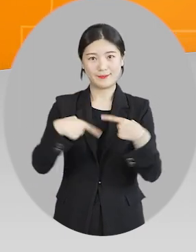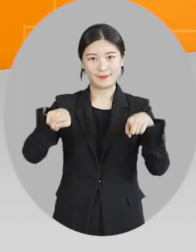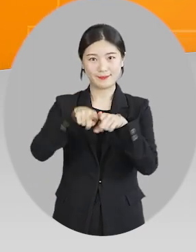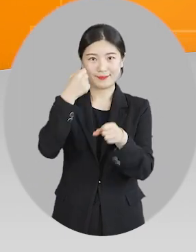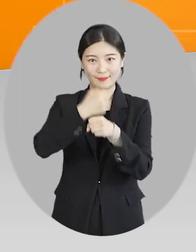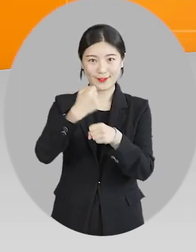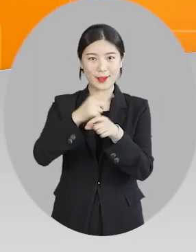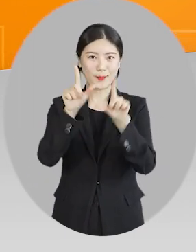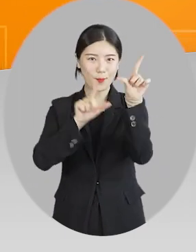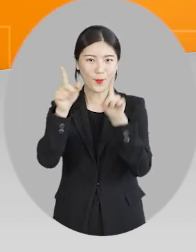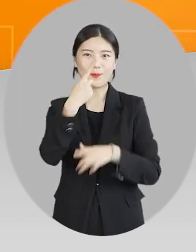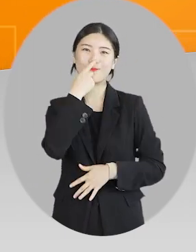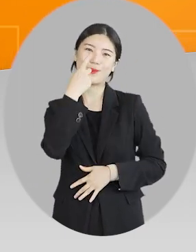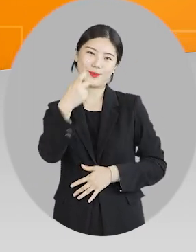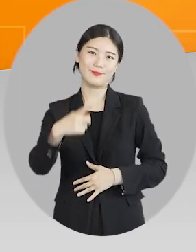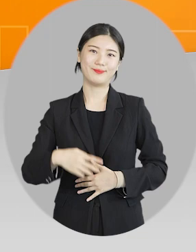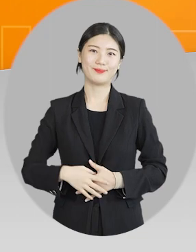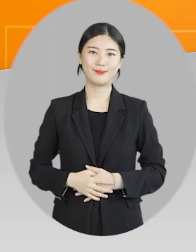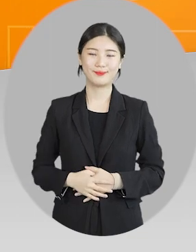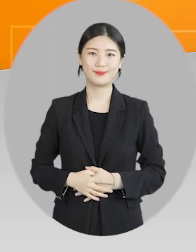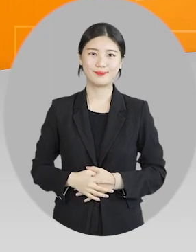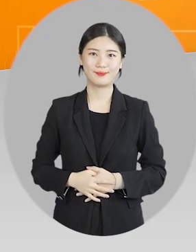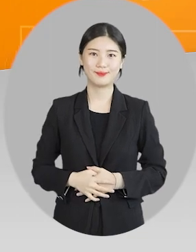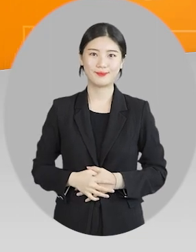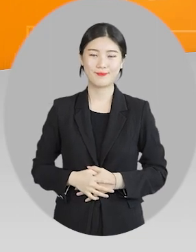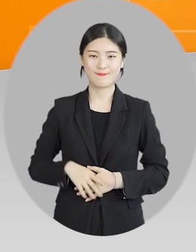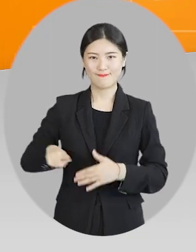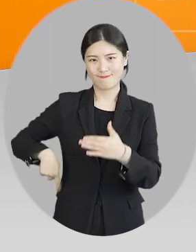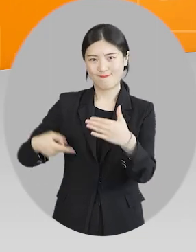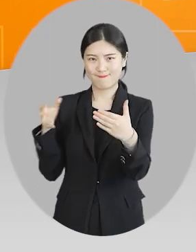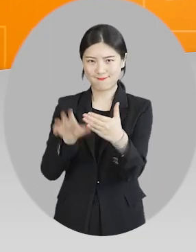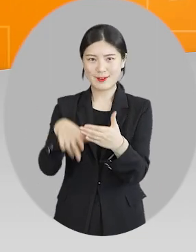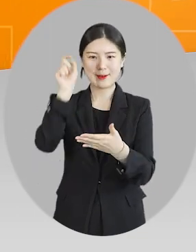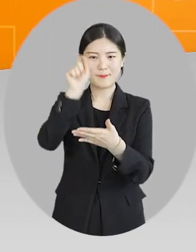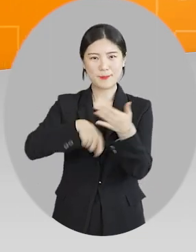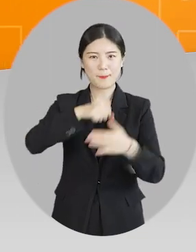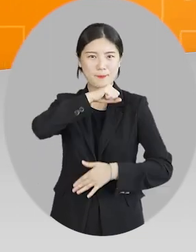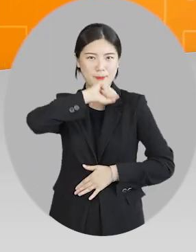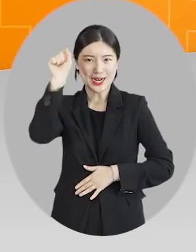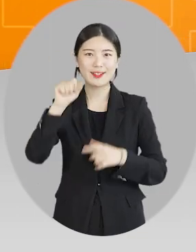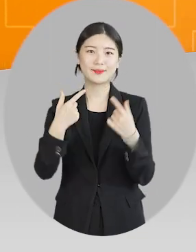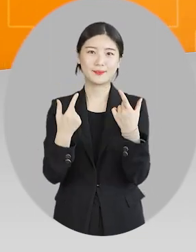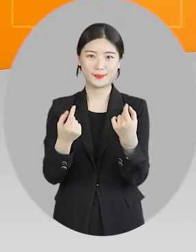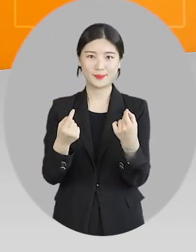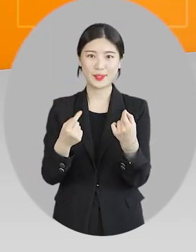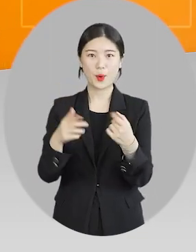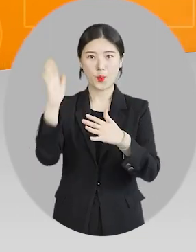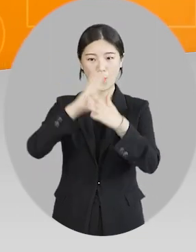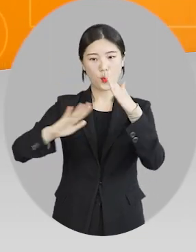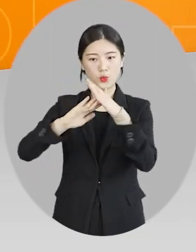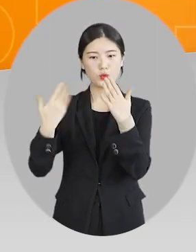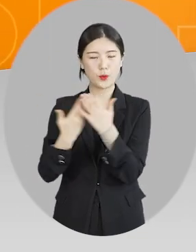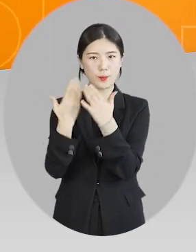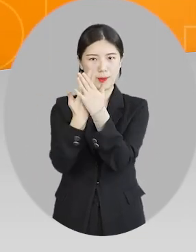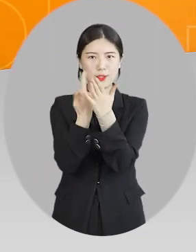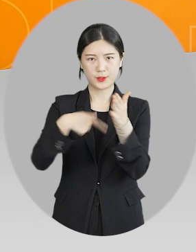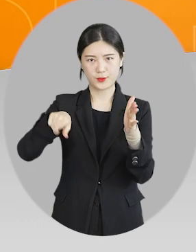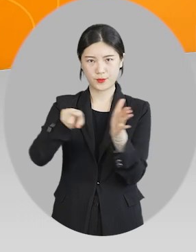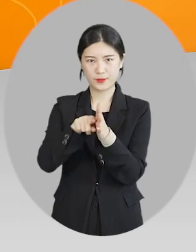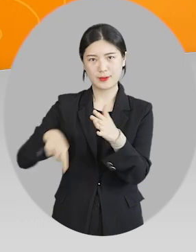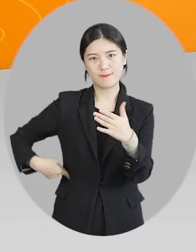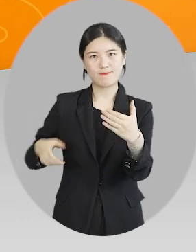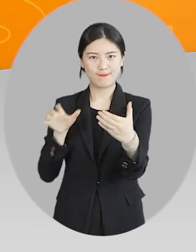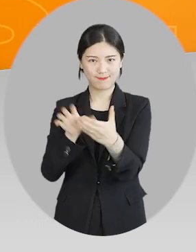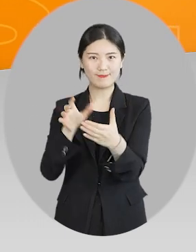만들어지는 모습이 정말 멋있었죠. 힘을 모아 함께 기록을 세운 것처럼 앞으로도 더 좋은